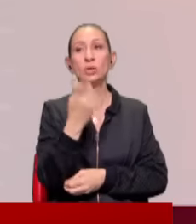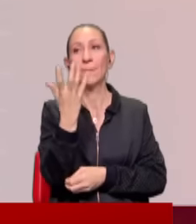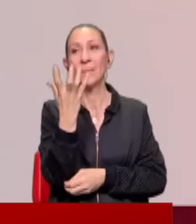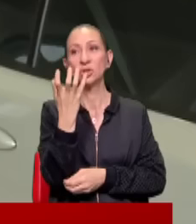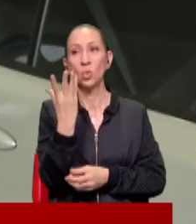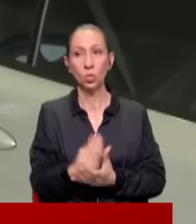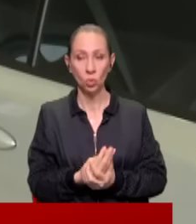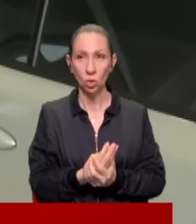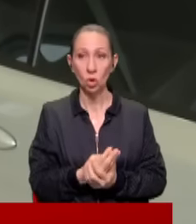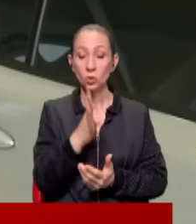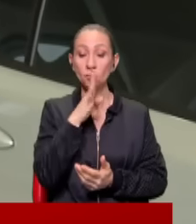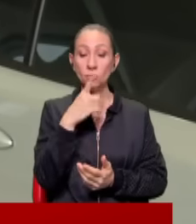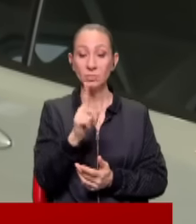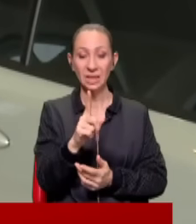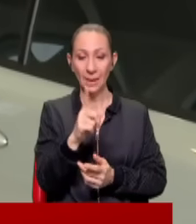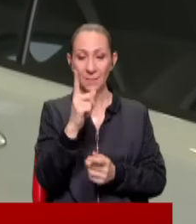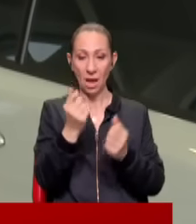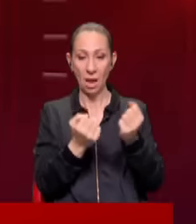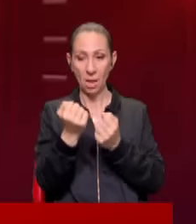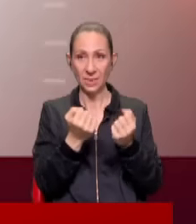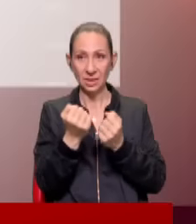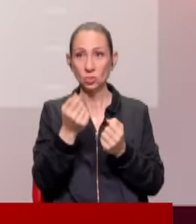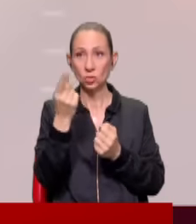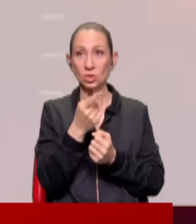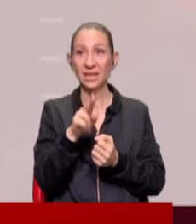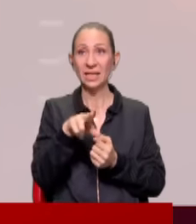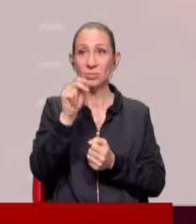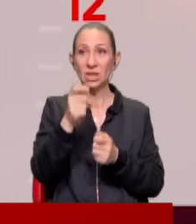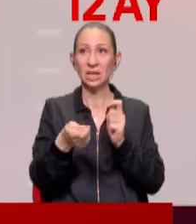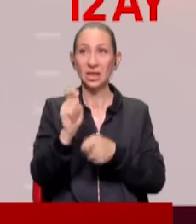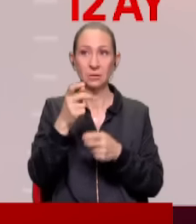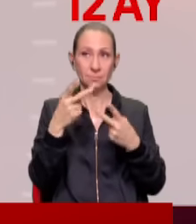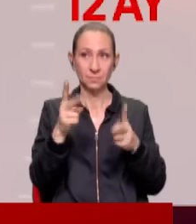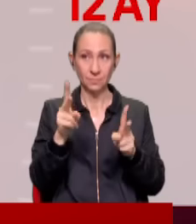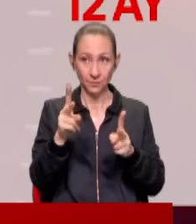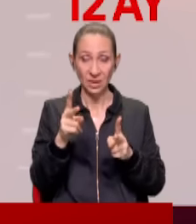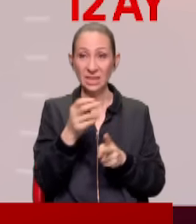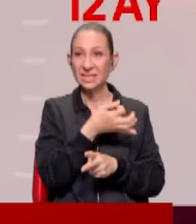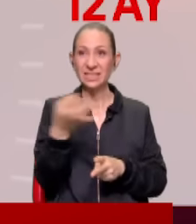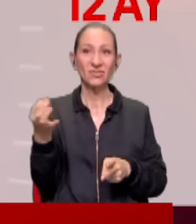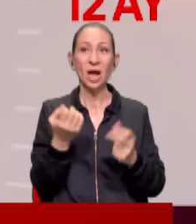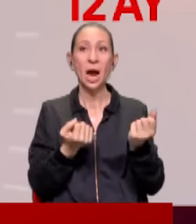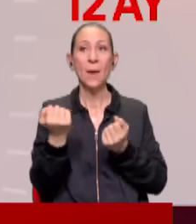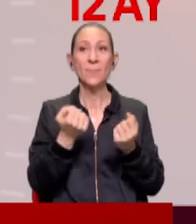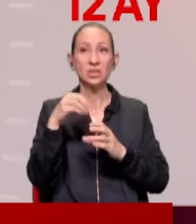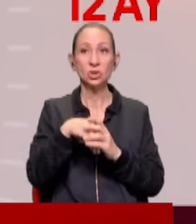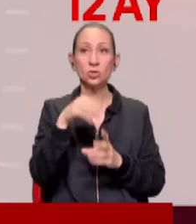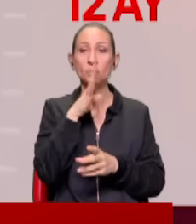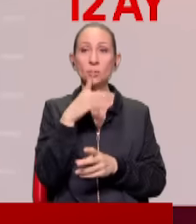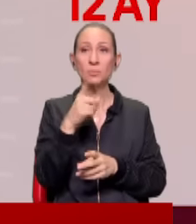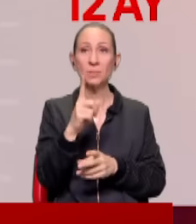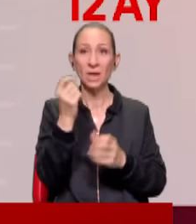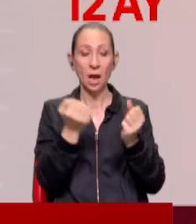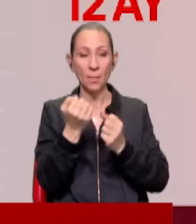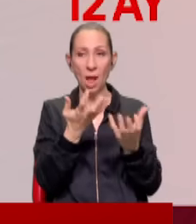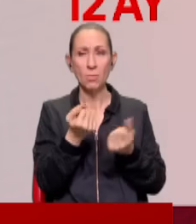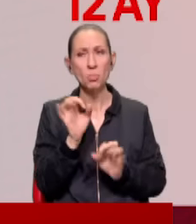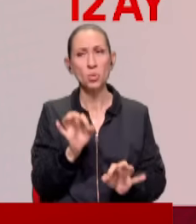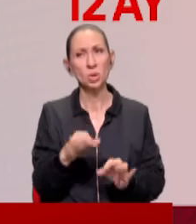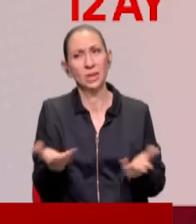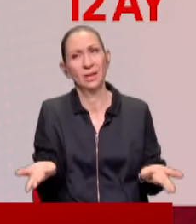%5'e çıktı. 400 bin liraya kadar bir arabanın %70'ine kredi kullanabilirsiniz. Sıfır otomobillerde 400 bin liraya bir otomobil